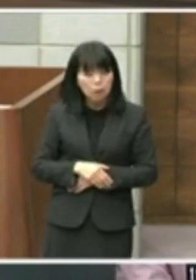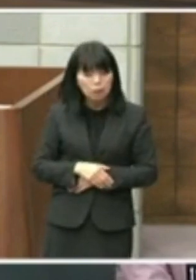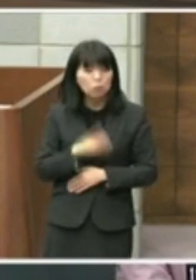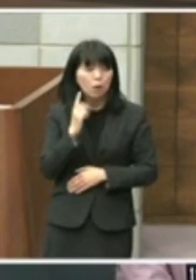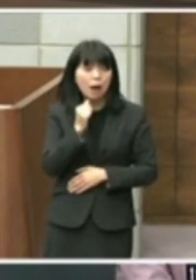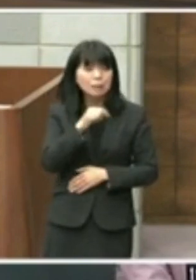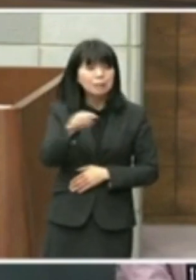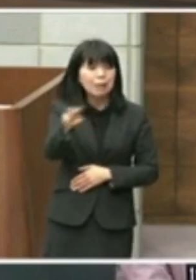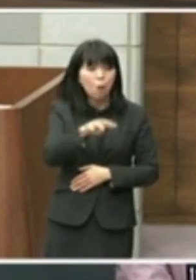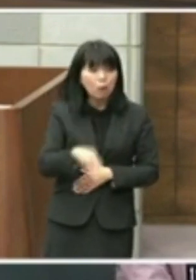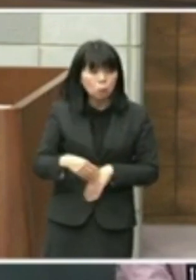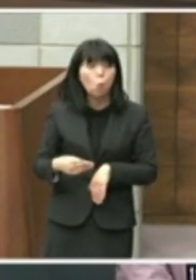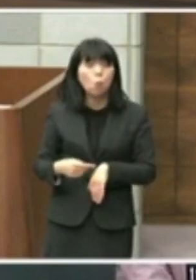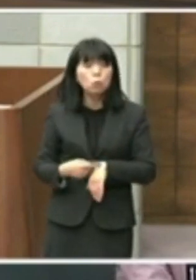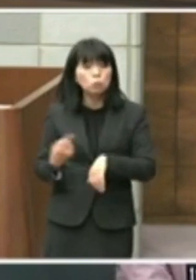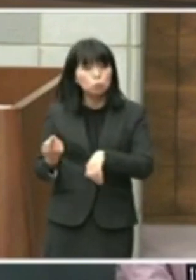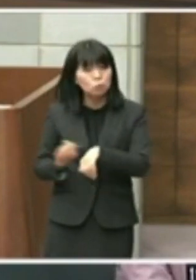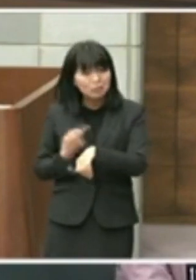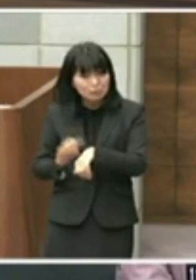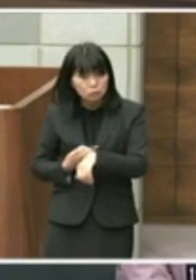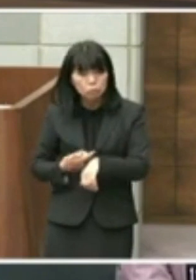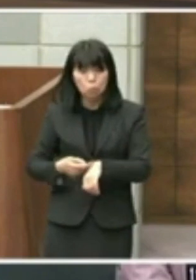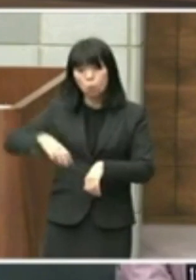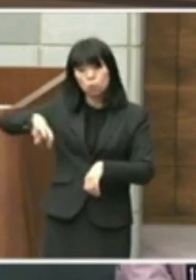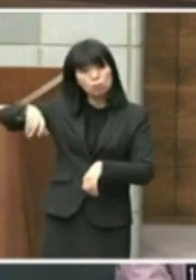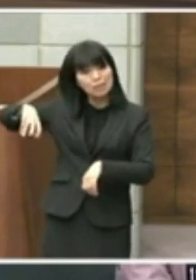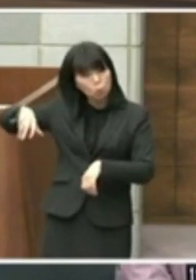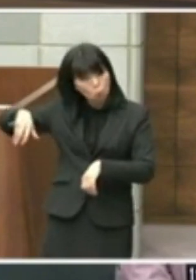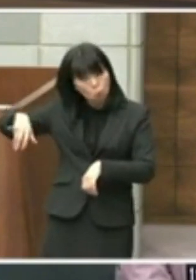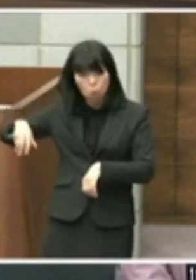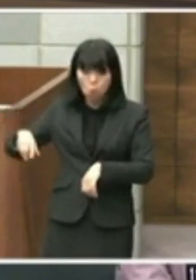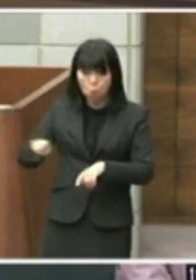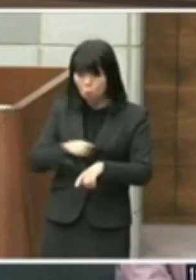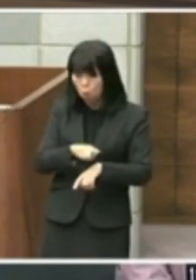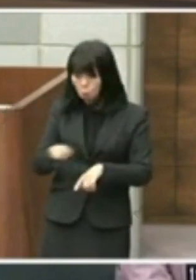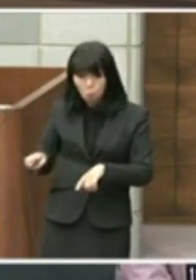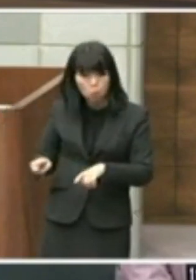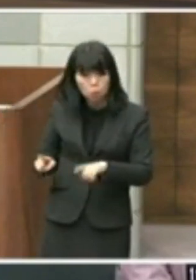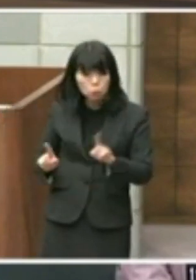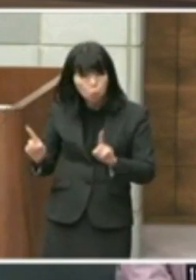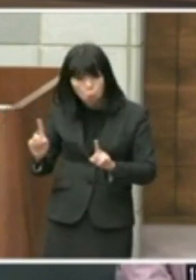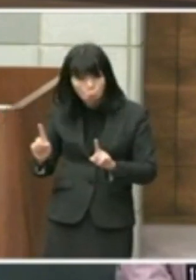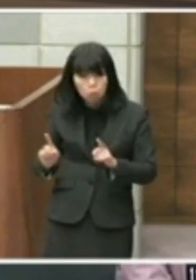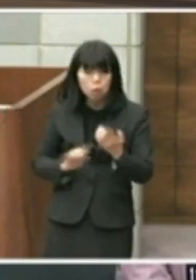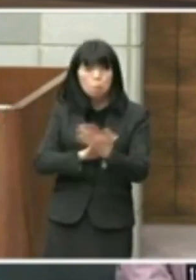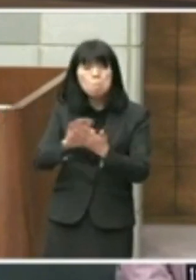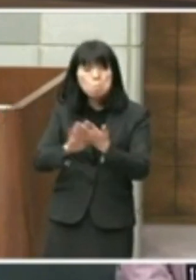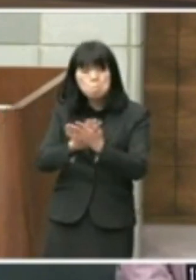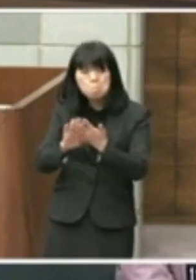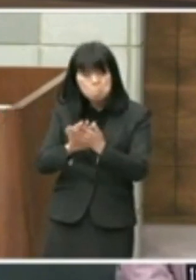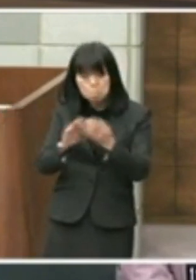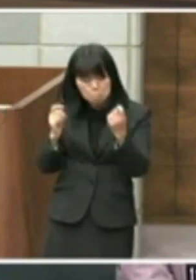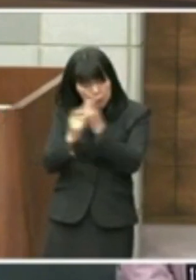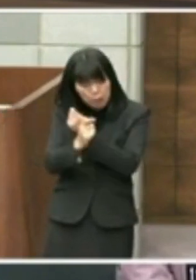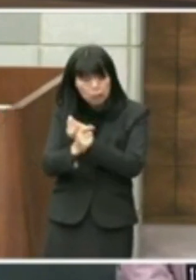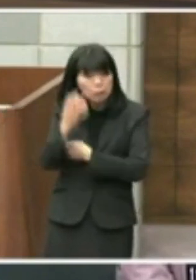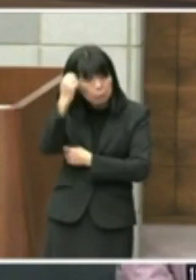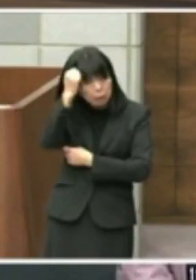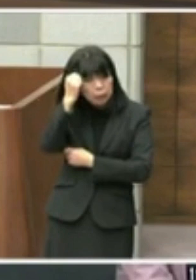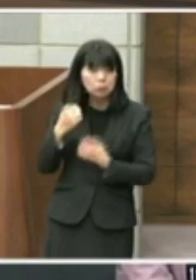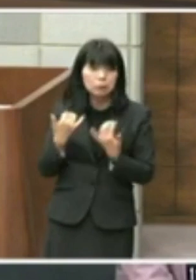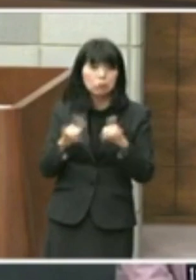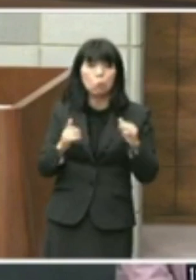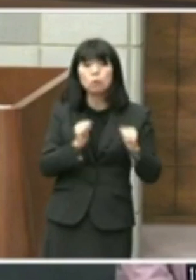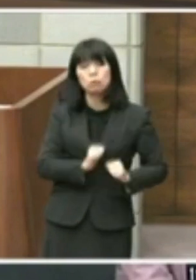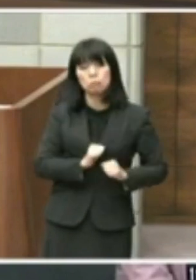水質と水道がこうどうなんやというところを混同されている方も結構いらっしゃいますから、その辺